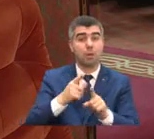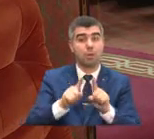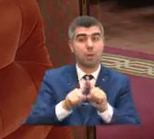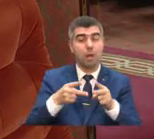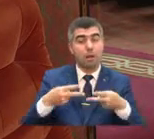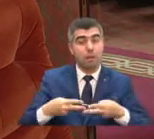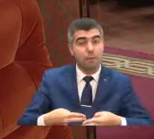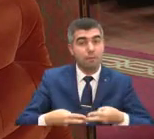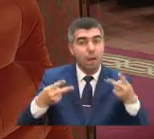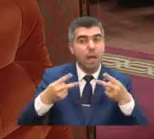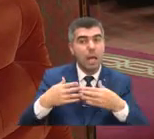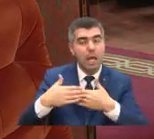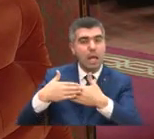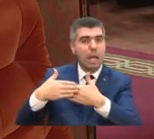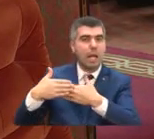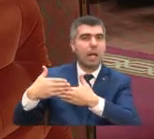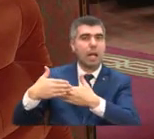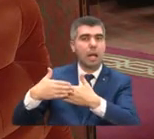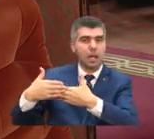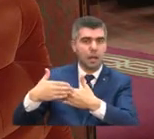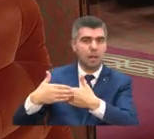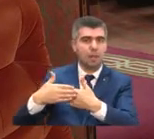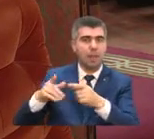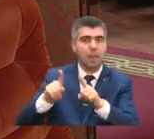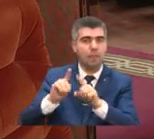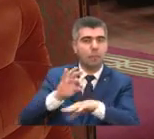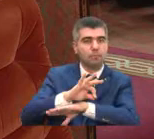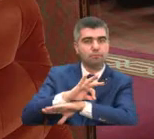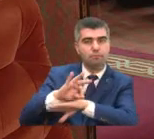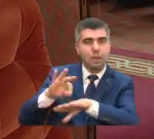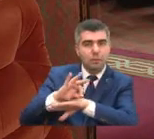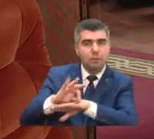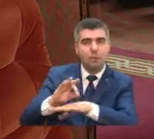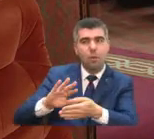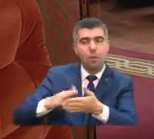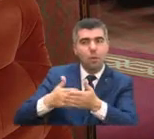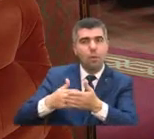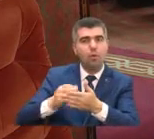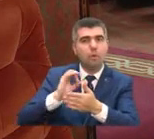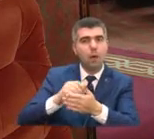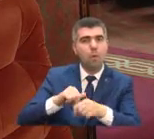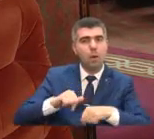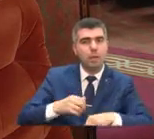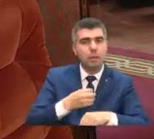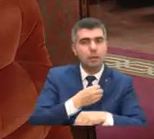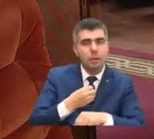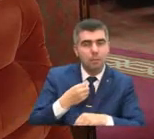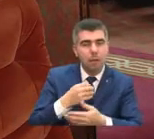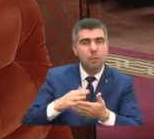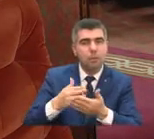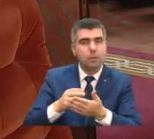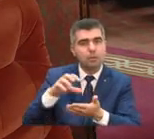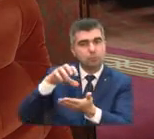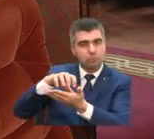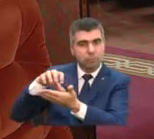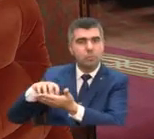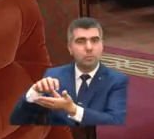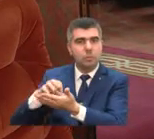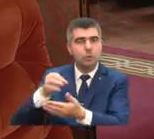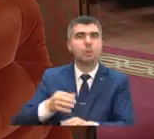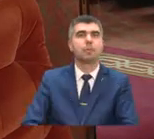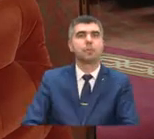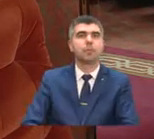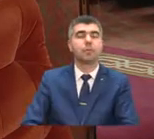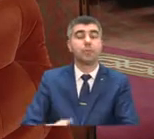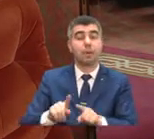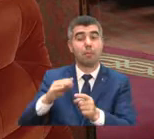القرب وجعل الإدارة تقرب أكثر وأكثر من المواطن. طبيعة الحال حين يوقع هذا